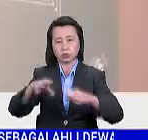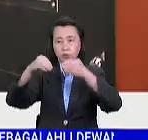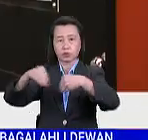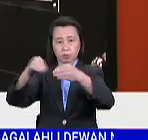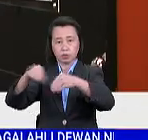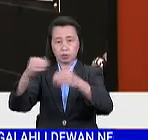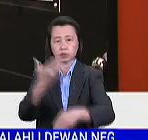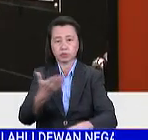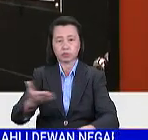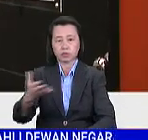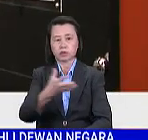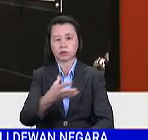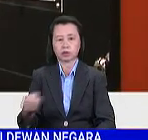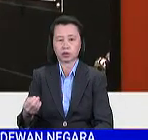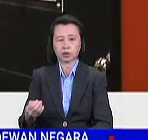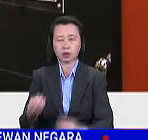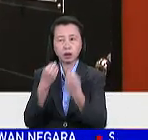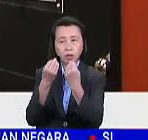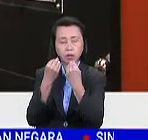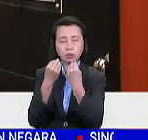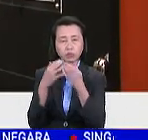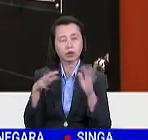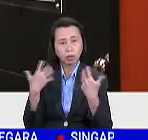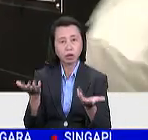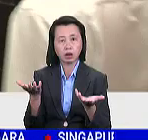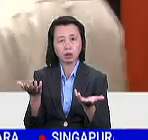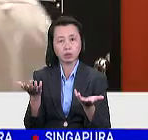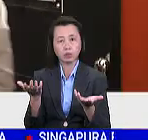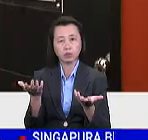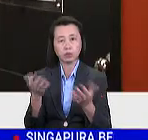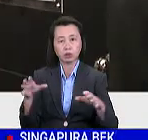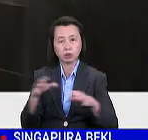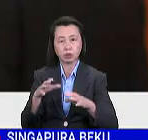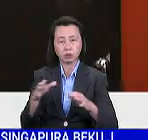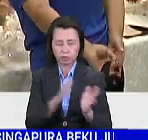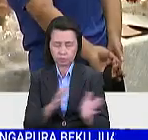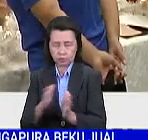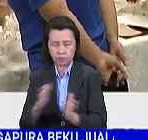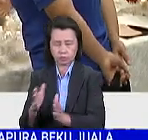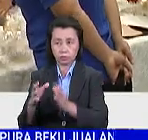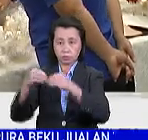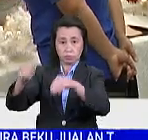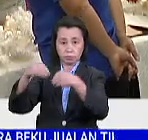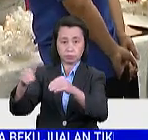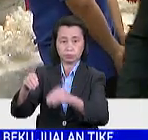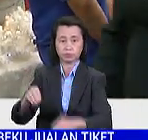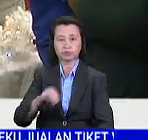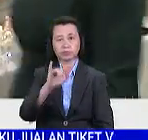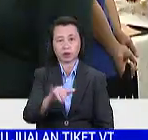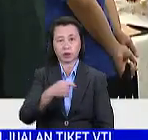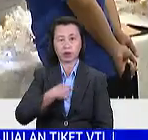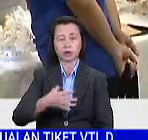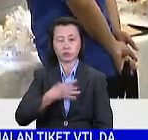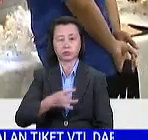pemasaran produknya sekaligus jahe mengajari kita macam mana mau buat strategi pemasaran yang saya suka adalah